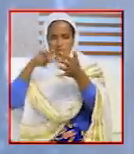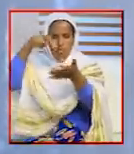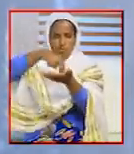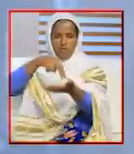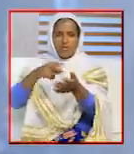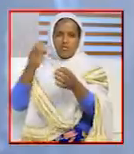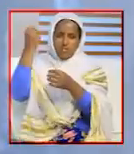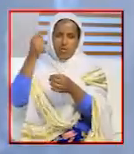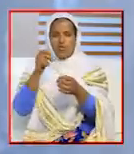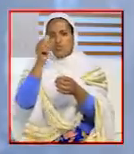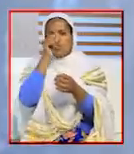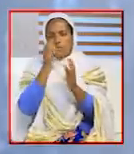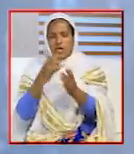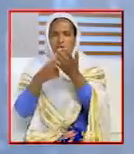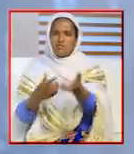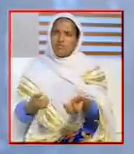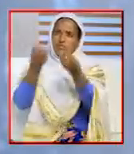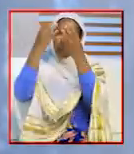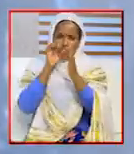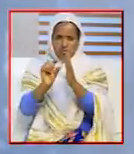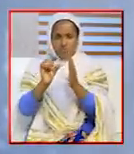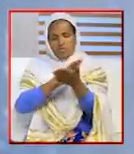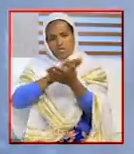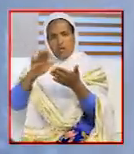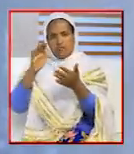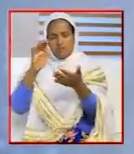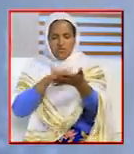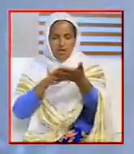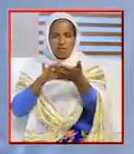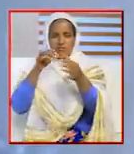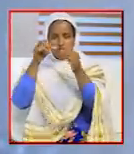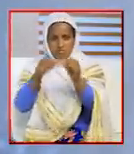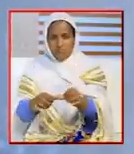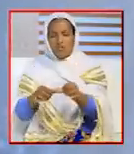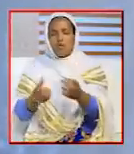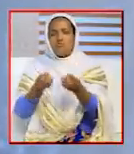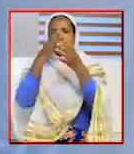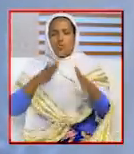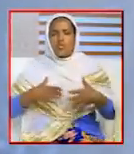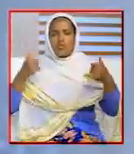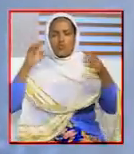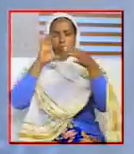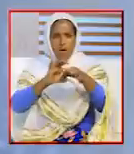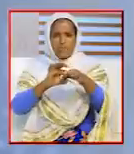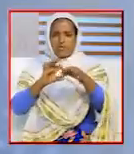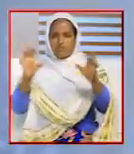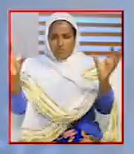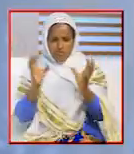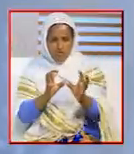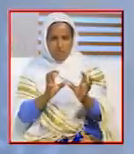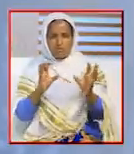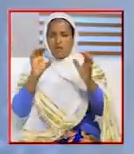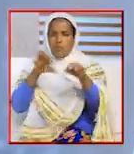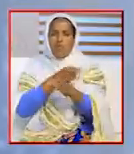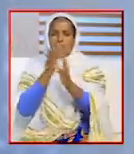አላውቅም። እንግዲህ በጥንታዊት ኢትዮጵያ ከዚህ ይበዙ ይሁን ያንሱ ይሁን ጥናት ይጠይቃል። ግን እጅግ ብዙ ወጣቶች በማህበራት